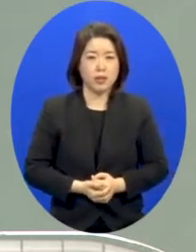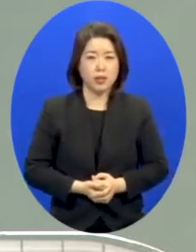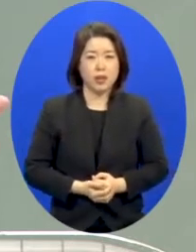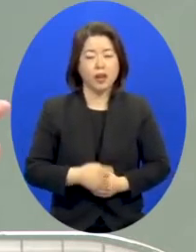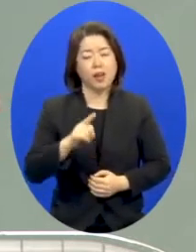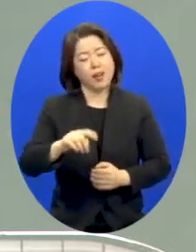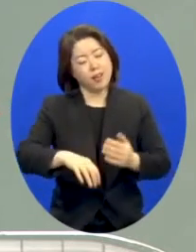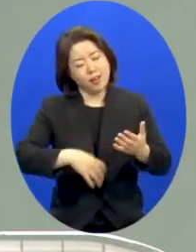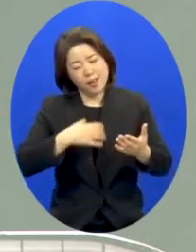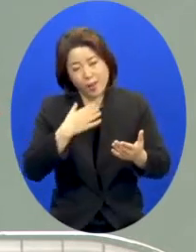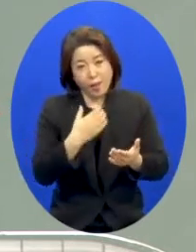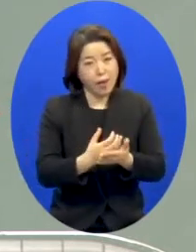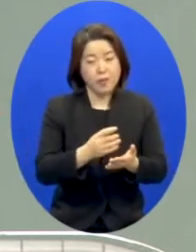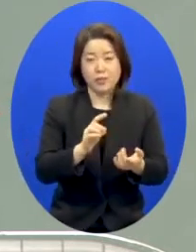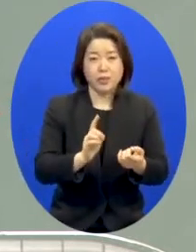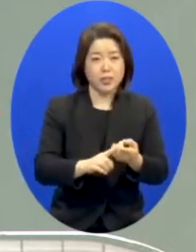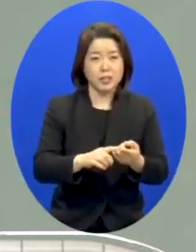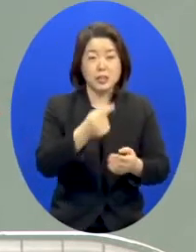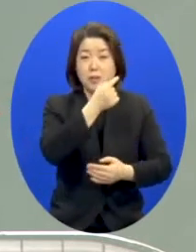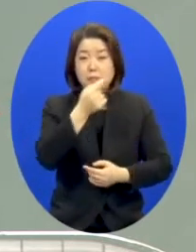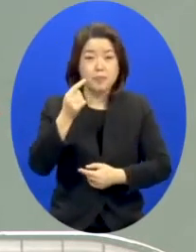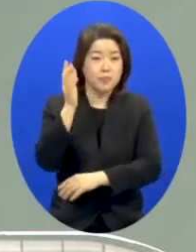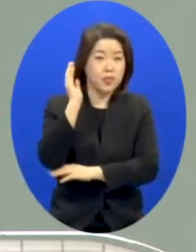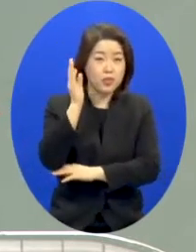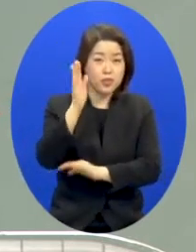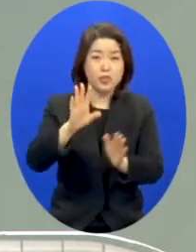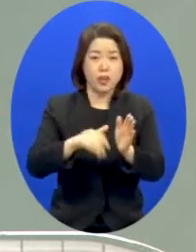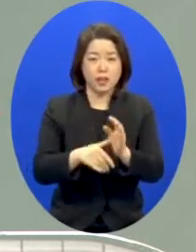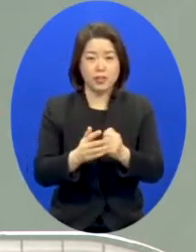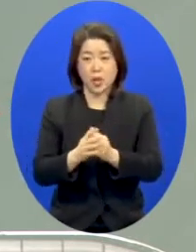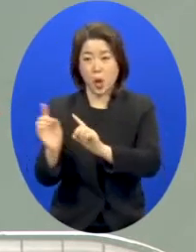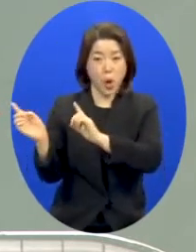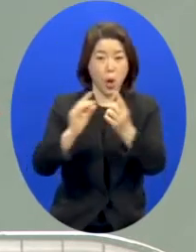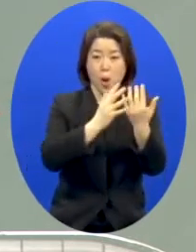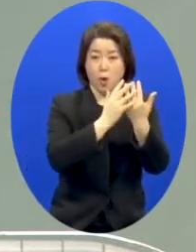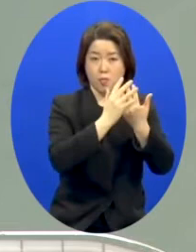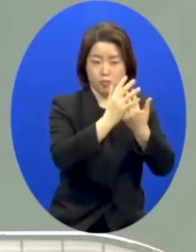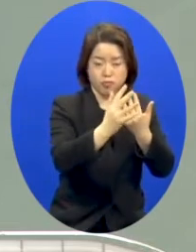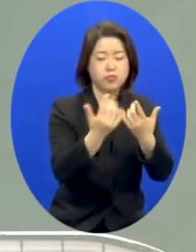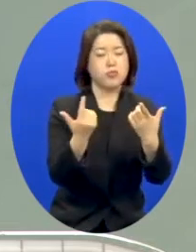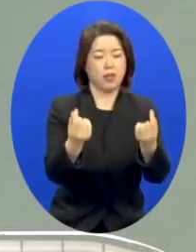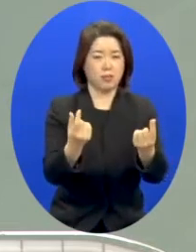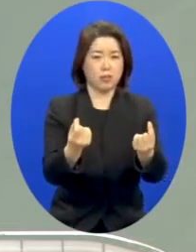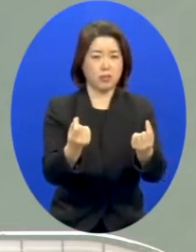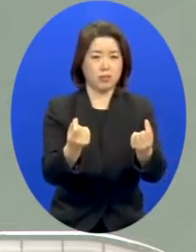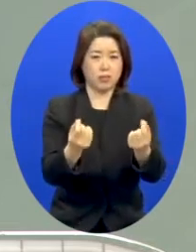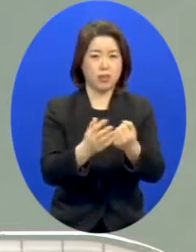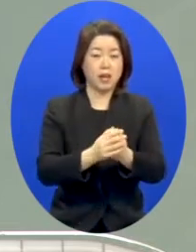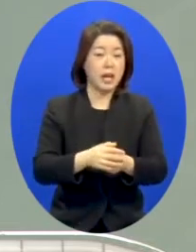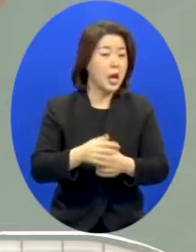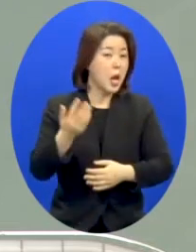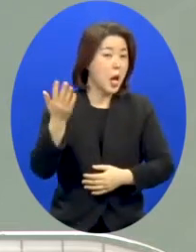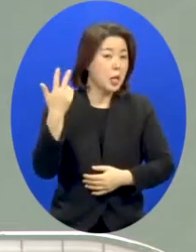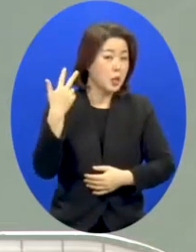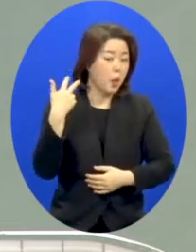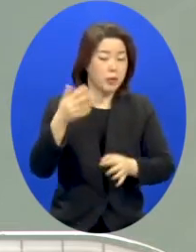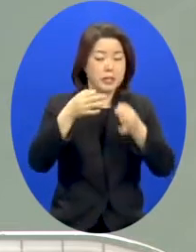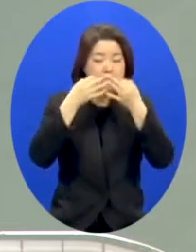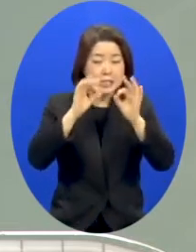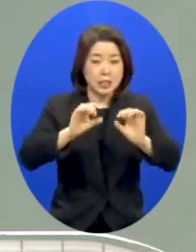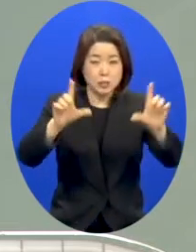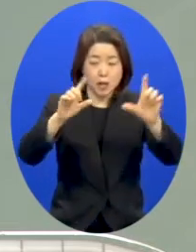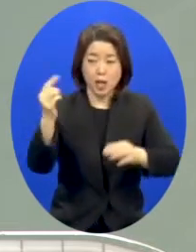감격을 정원 할 때 부흥 의 그런 붕괴가 없었습니다 지난 금요일 오신 분들은